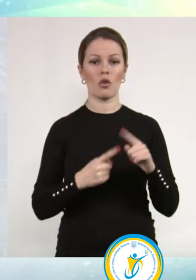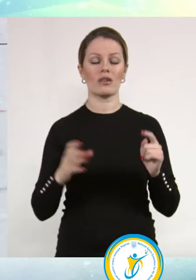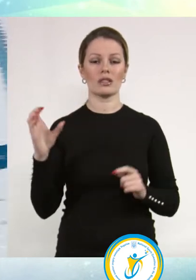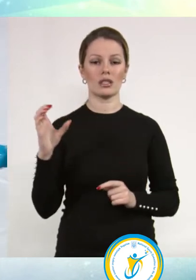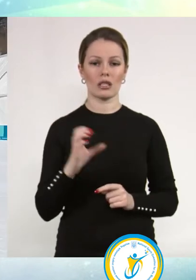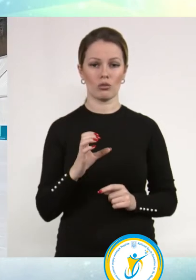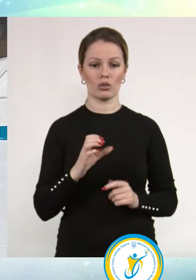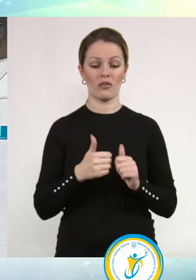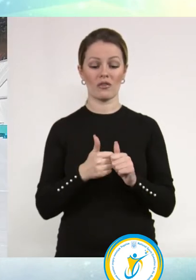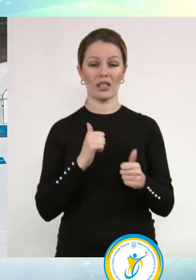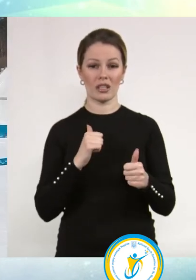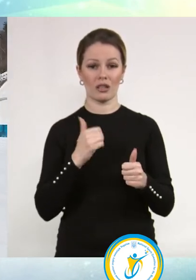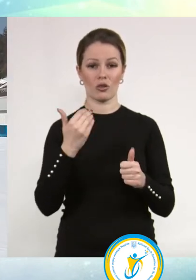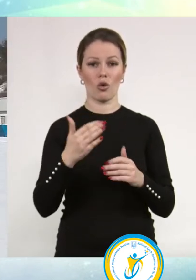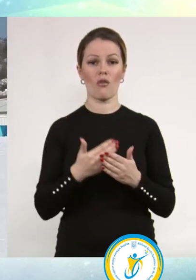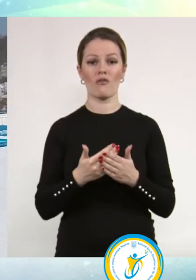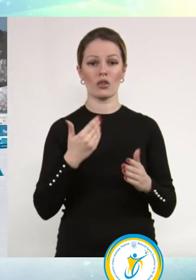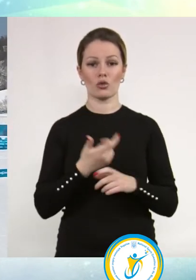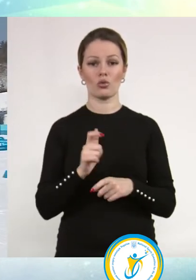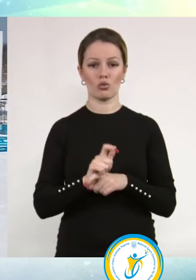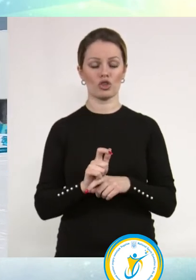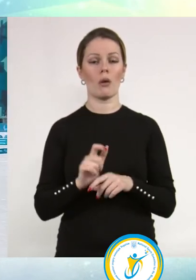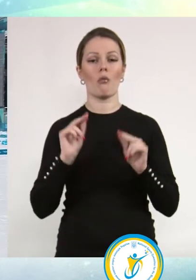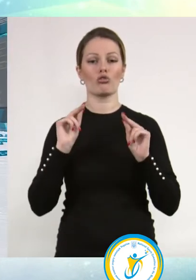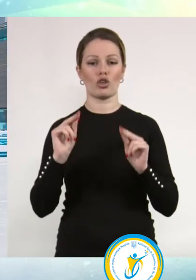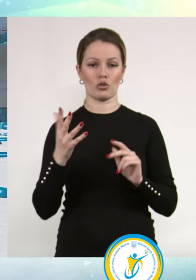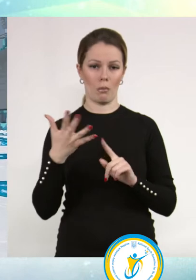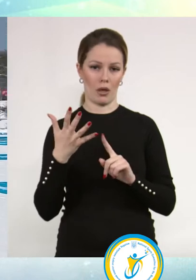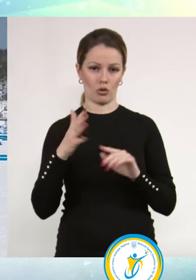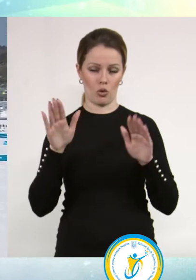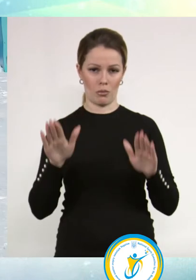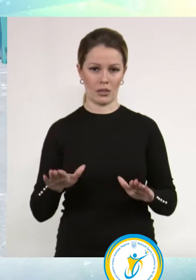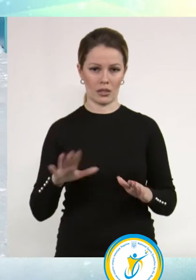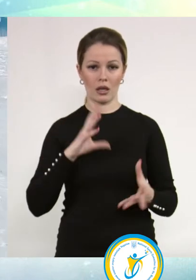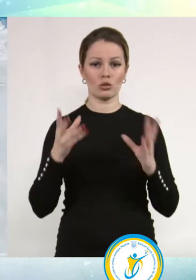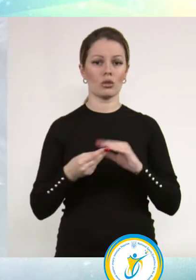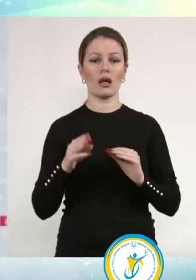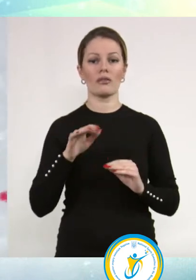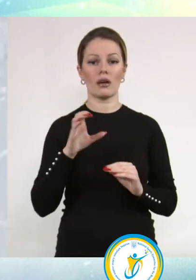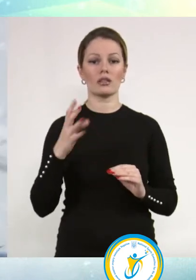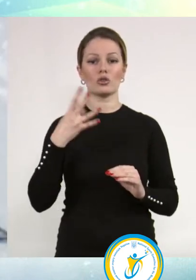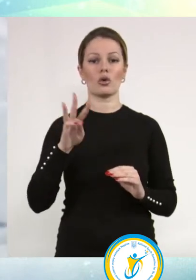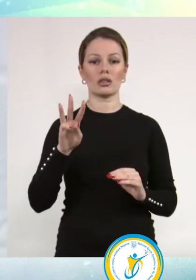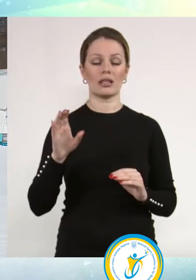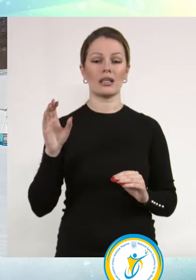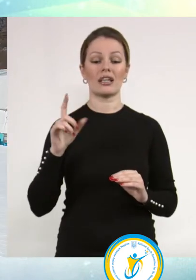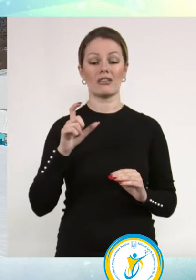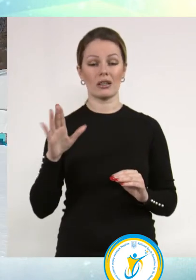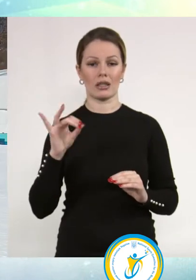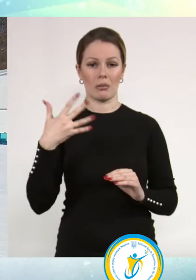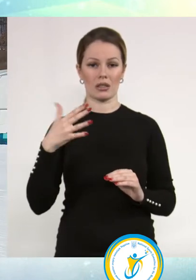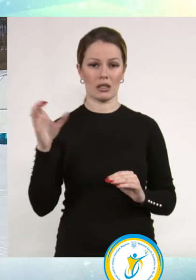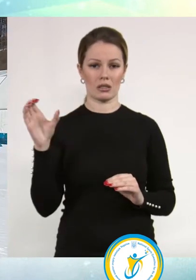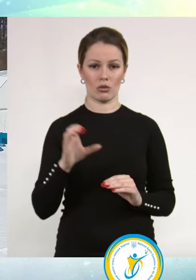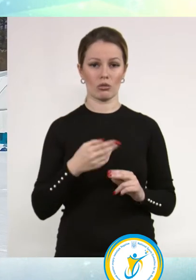4,5 секунди відділили його від дуже почесного 5-го місця. Результат Тараса – 43 хвилини і